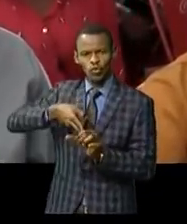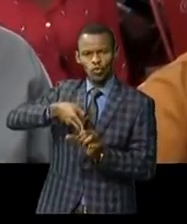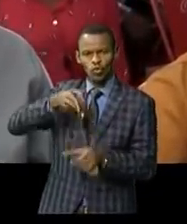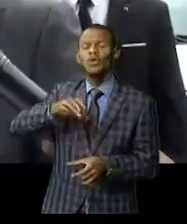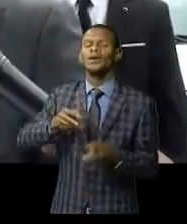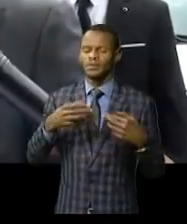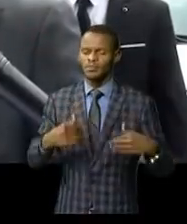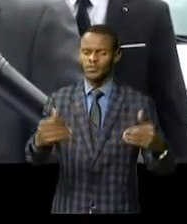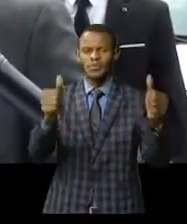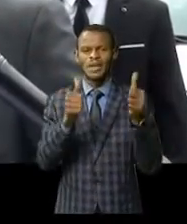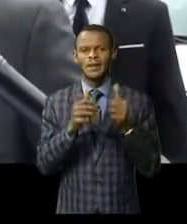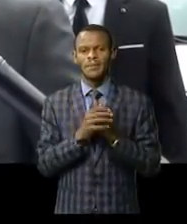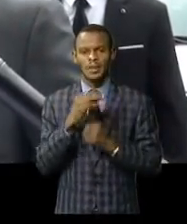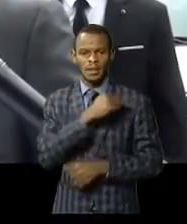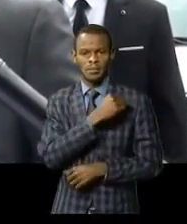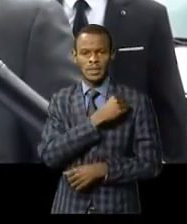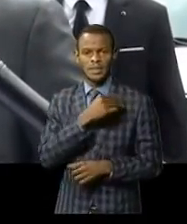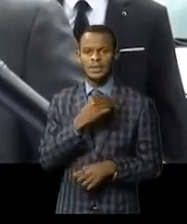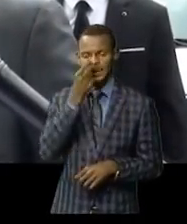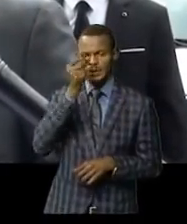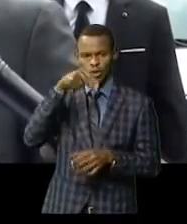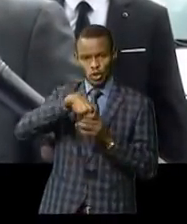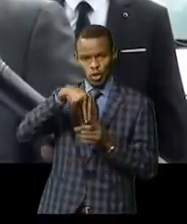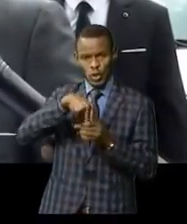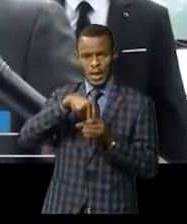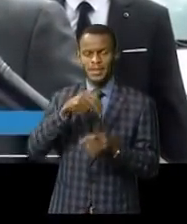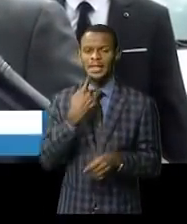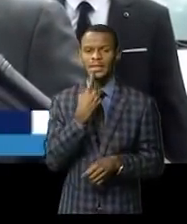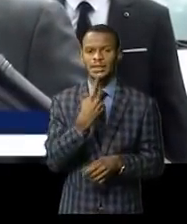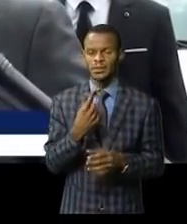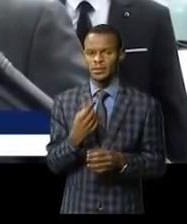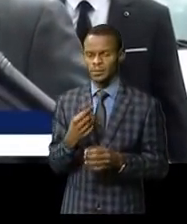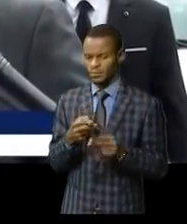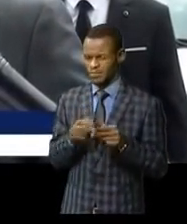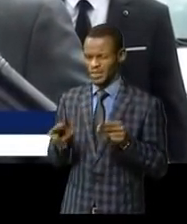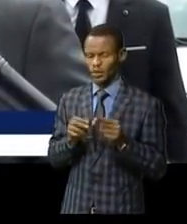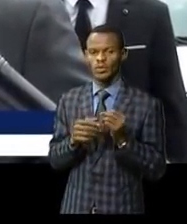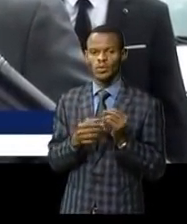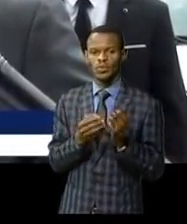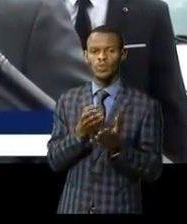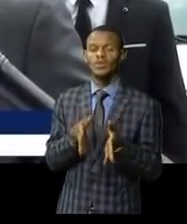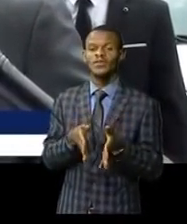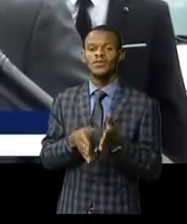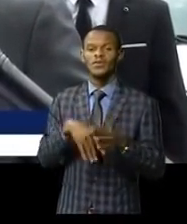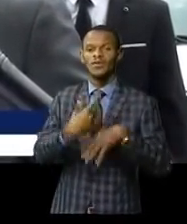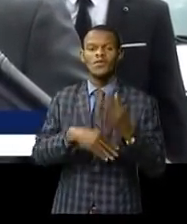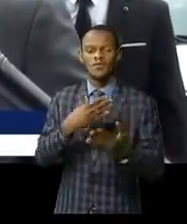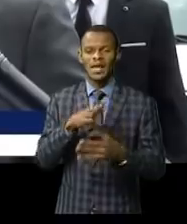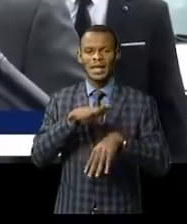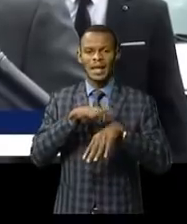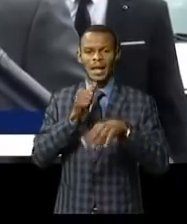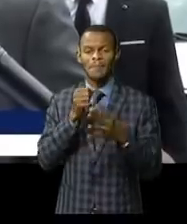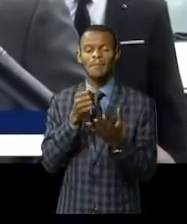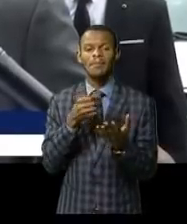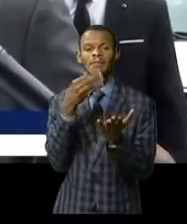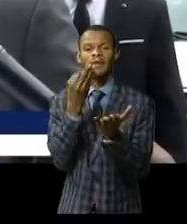ce cadre, nous allons procéder dans les tout prochains jours au lancement des appels d'offres internationaux sur un certain nombre de blocs se trouvant dans nos